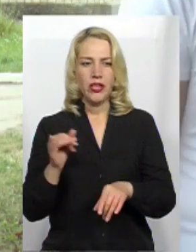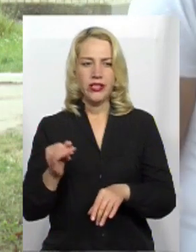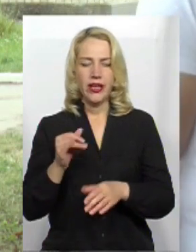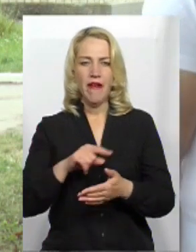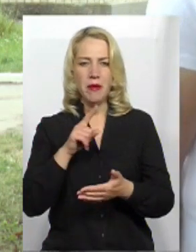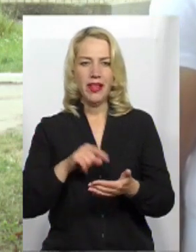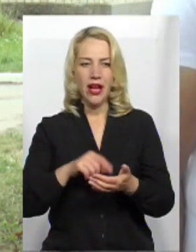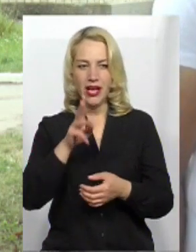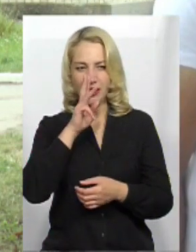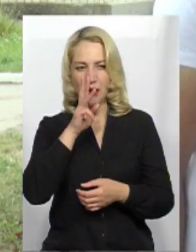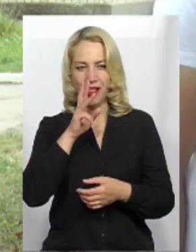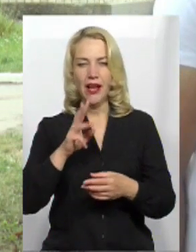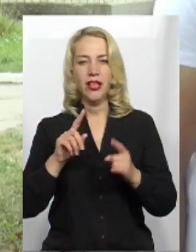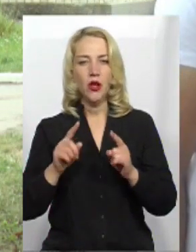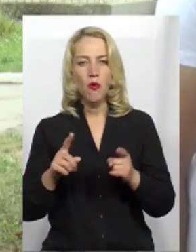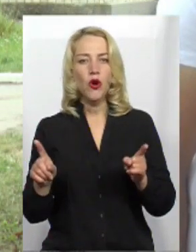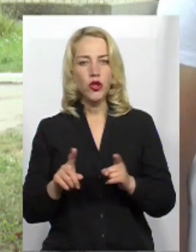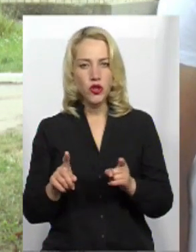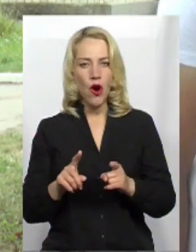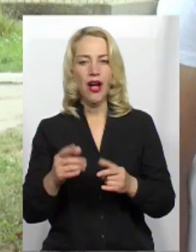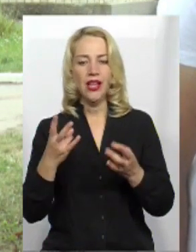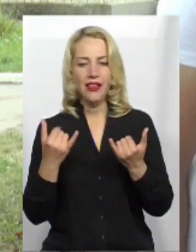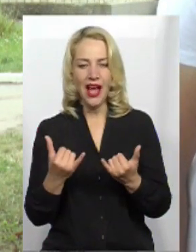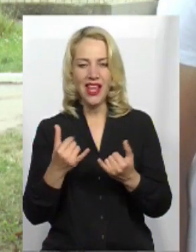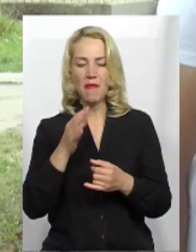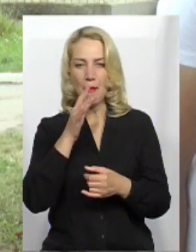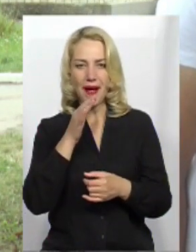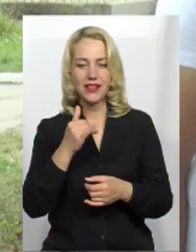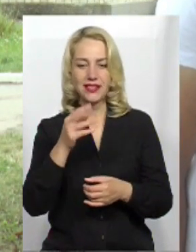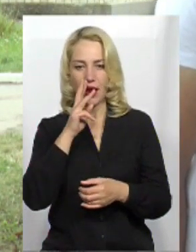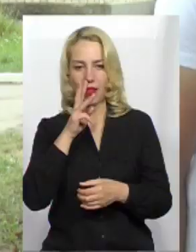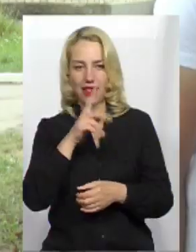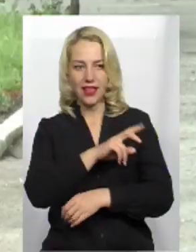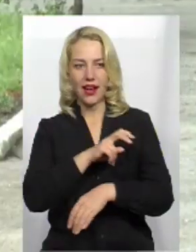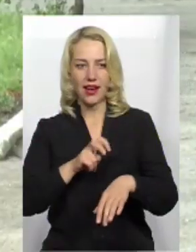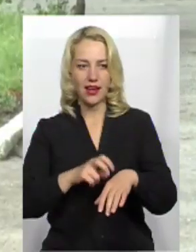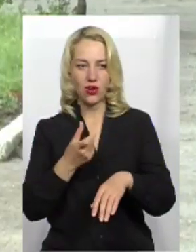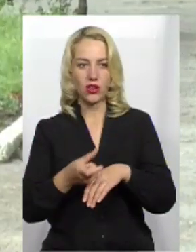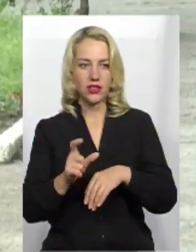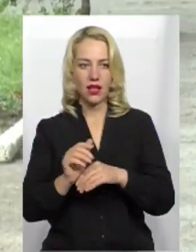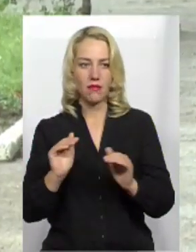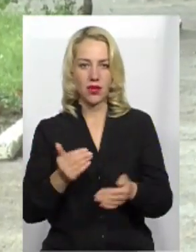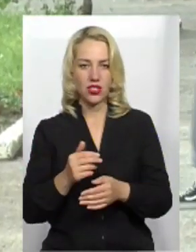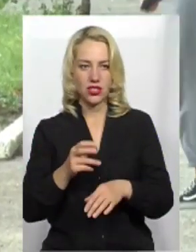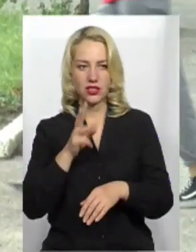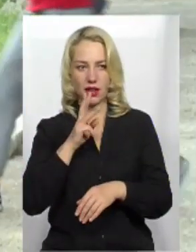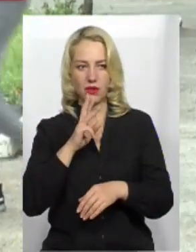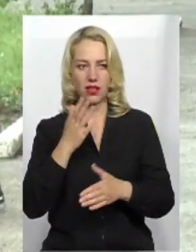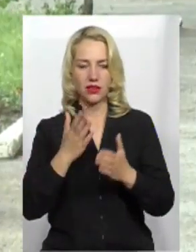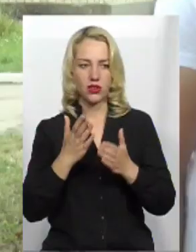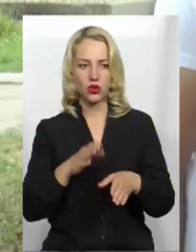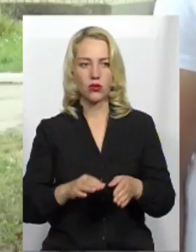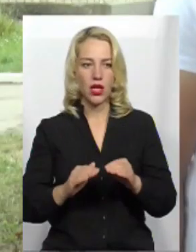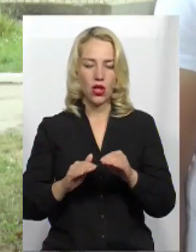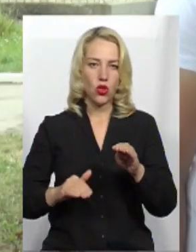питання заробітної плати, тому що на даний момент заробітна плата лікаря одна з найменших заробітних плат, коли її дорівняють хоча б